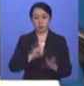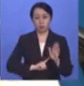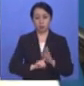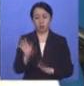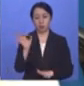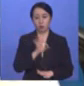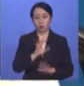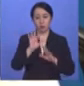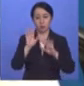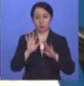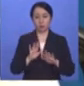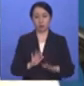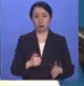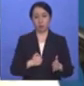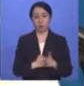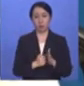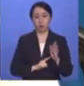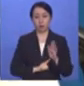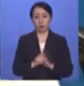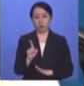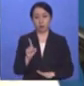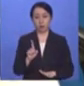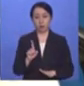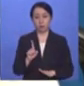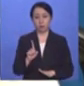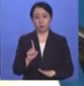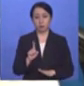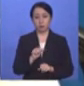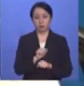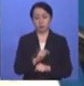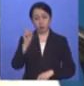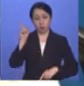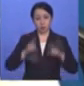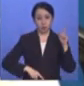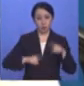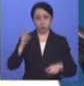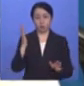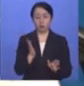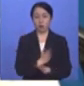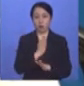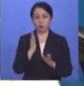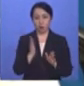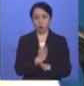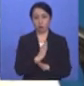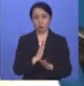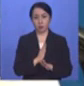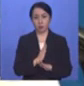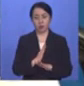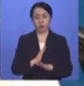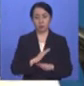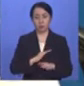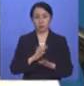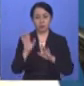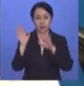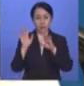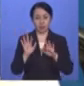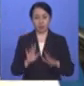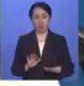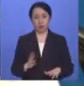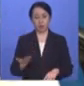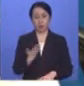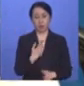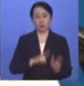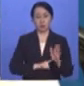схода снежного покрова и до наступления устойчивой дождливой погоды или образования снежного покрова. То есть у нас